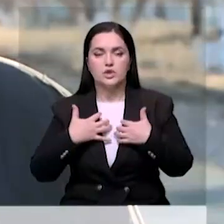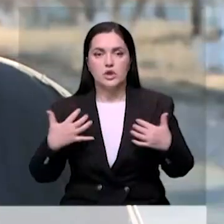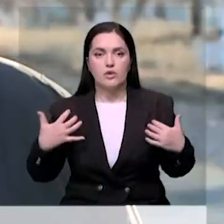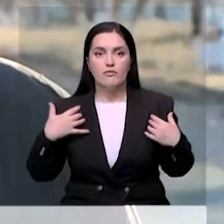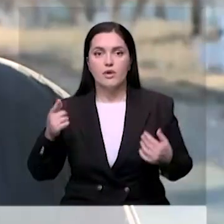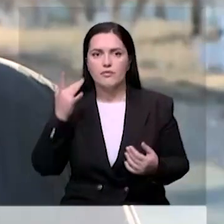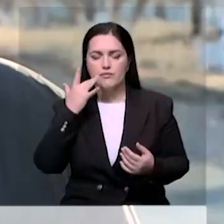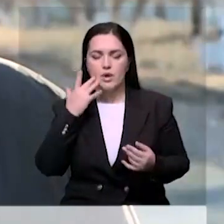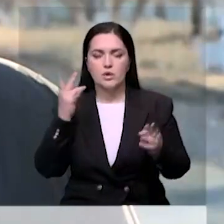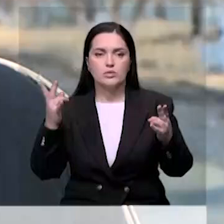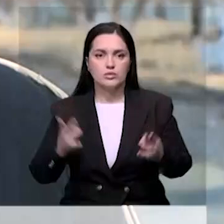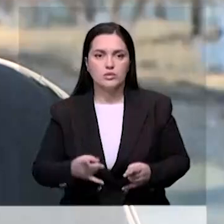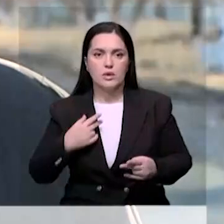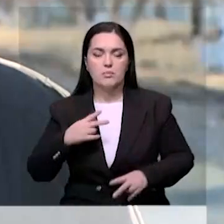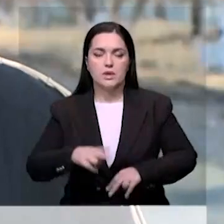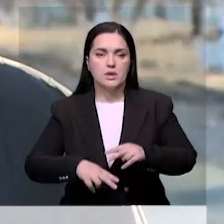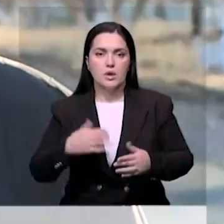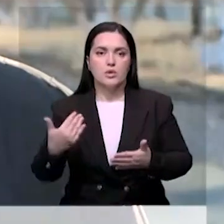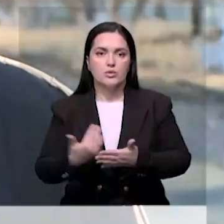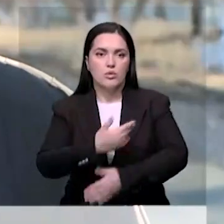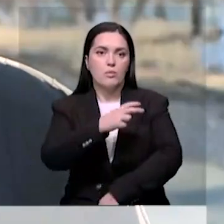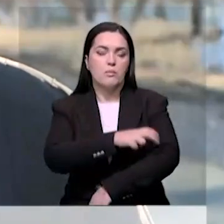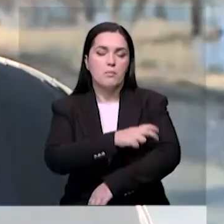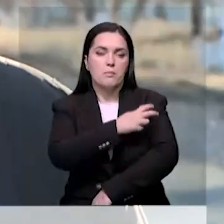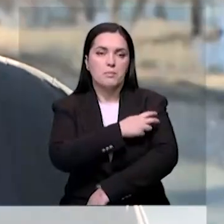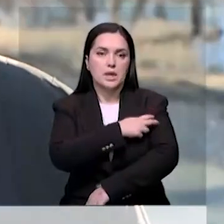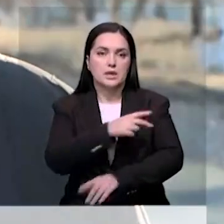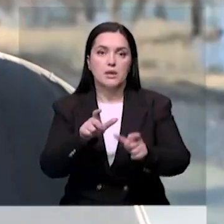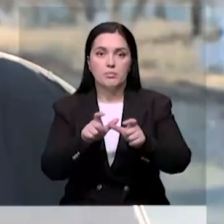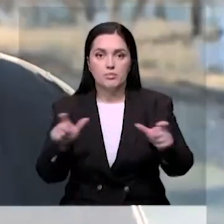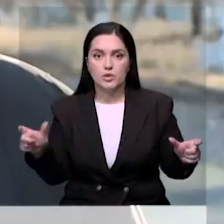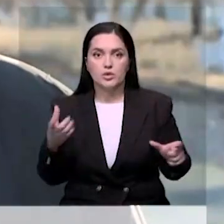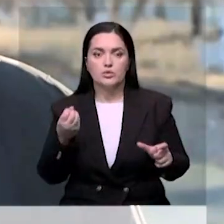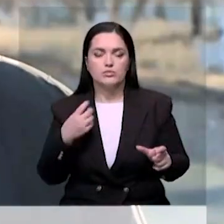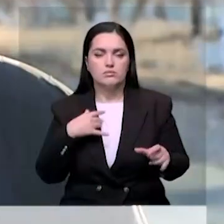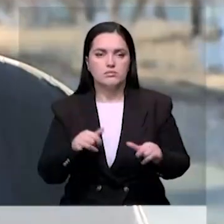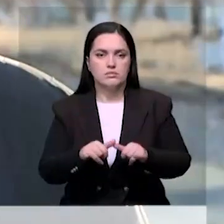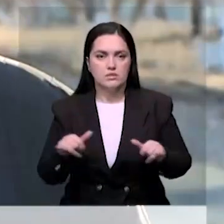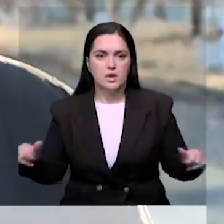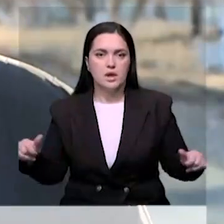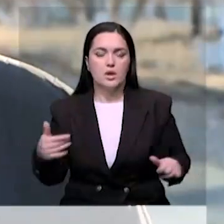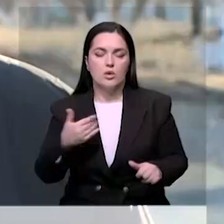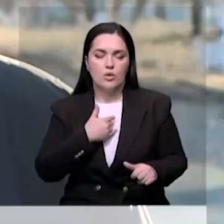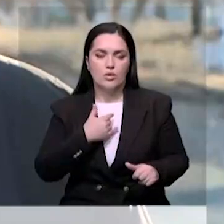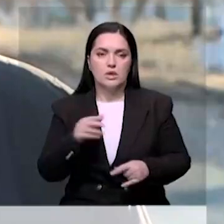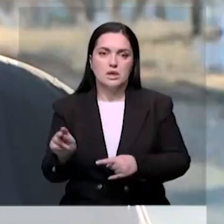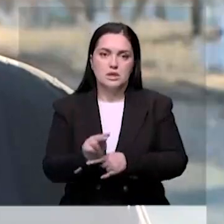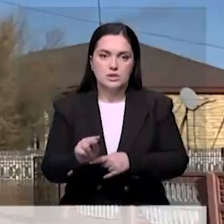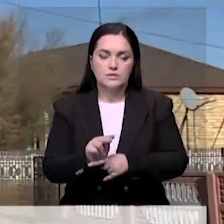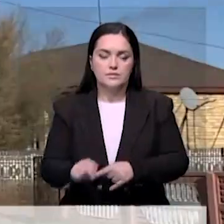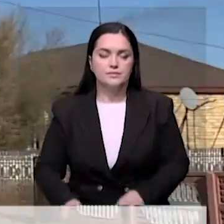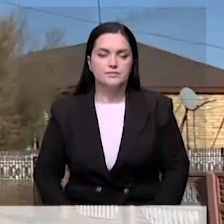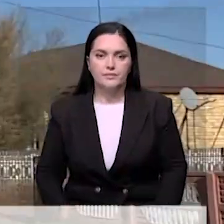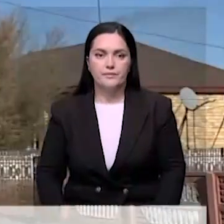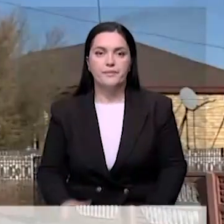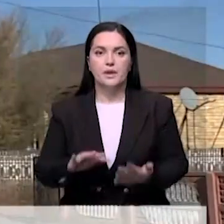всегда нужны. К тому же мы строим новый медпункт. Хоть у нас и есть амбулатория, но мы хотим расширять наши медуслуги. Поэтому кадры нужны.